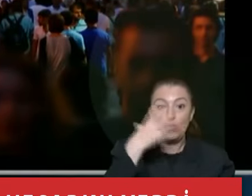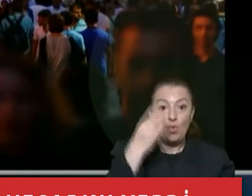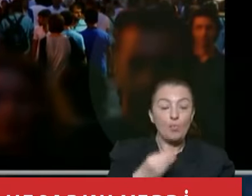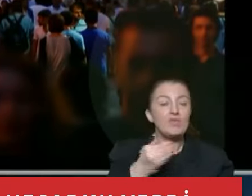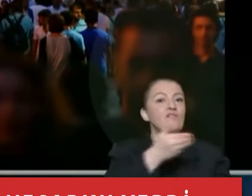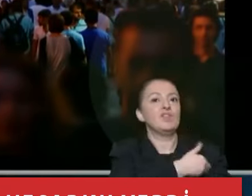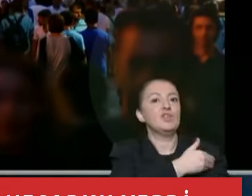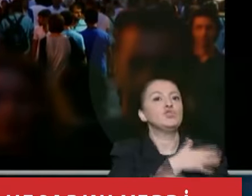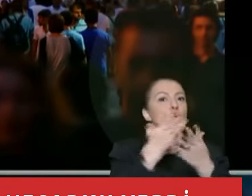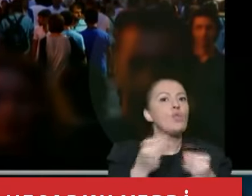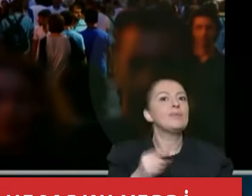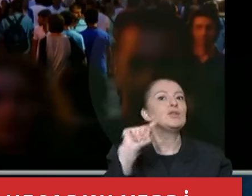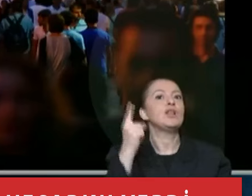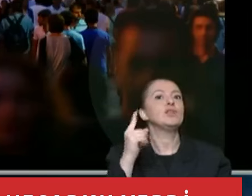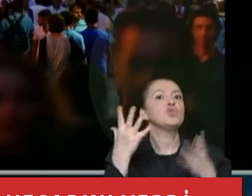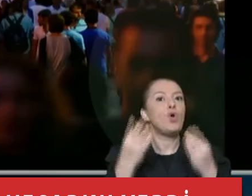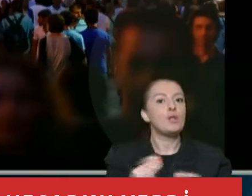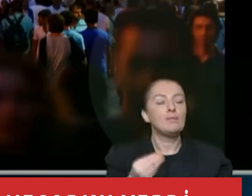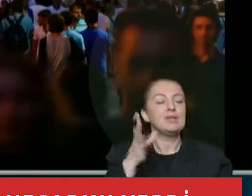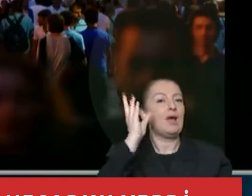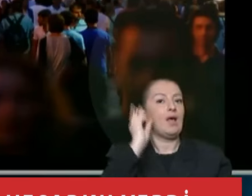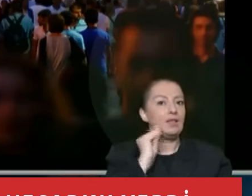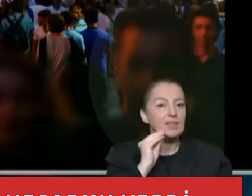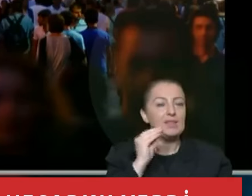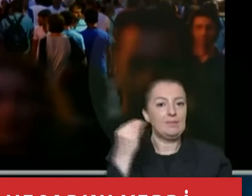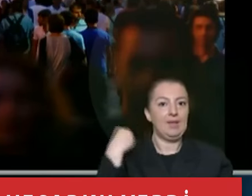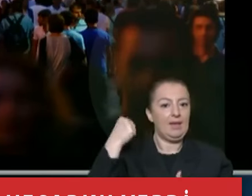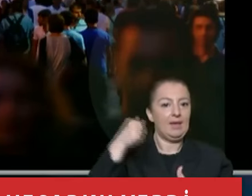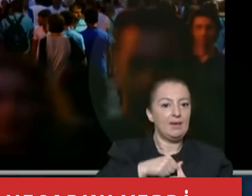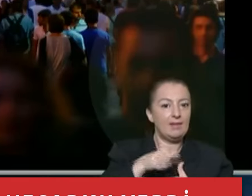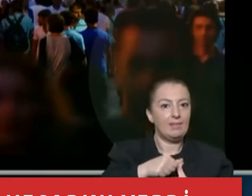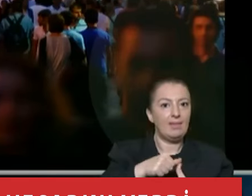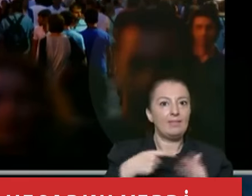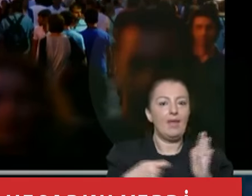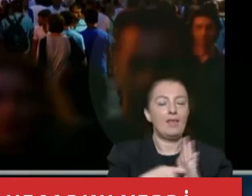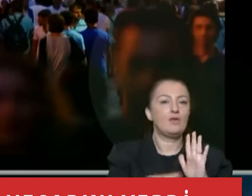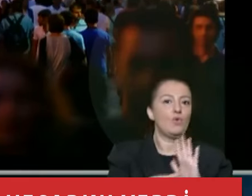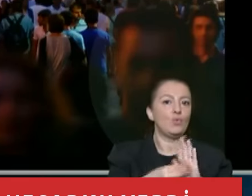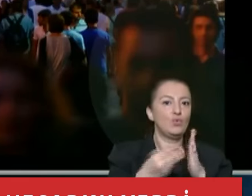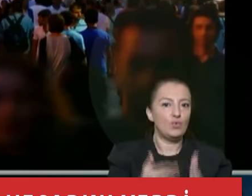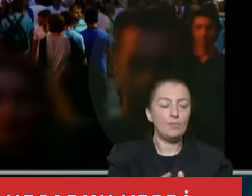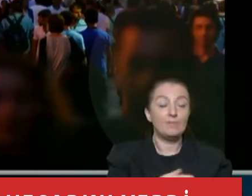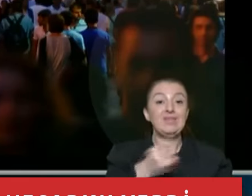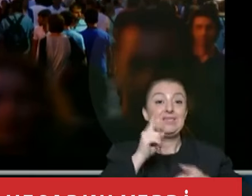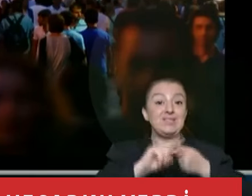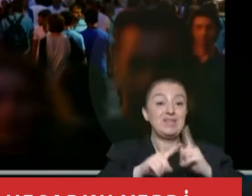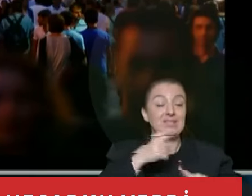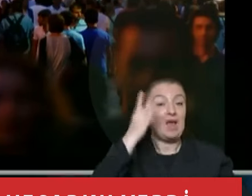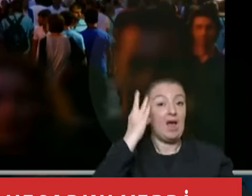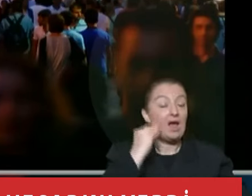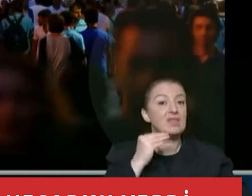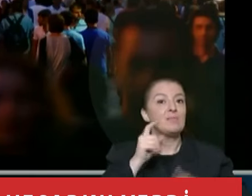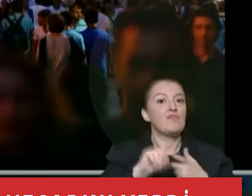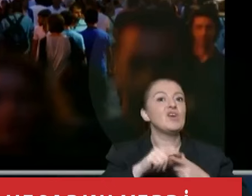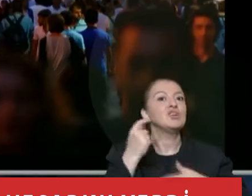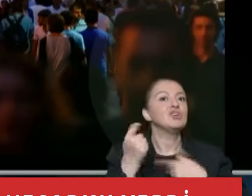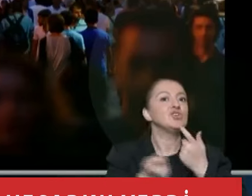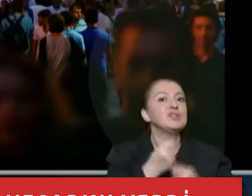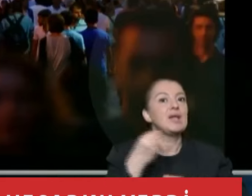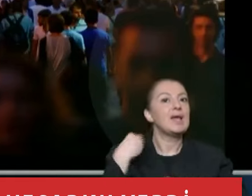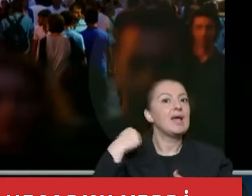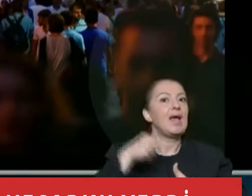olmanın yönetici olmanın anlamı yeniden tanımlanıyor siyasetin anlamı ve işlevi